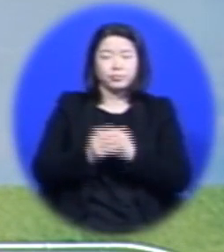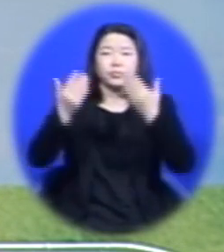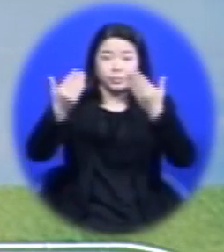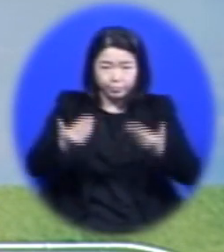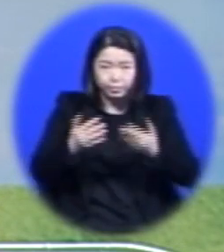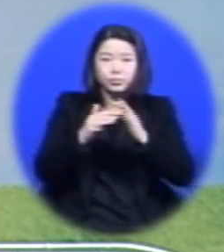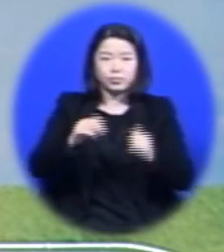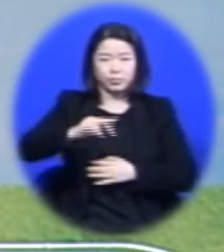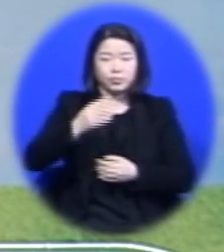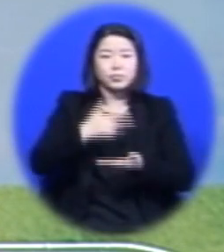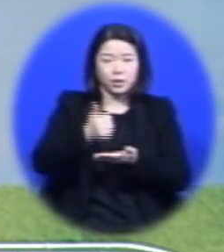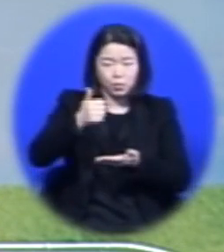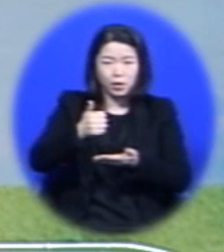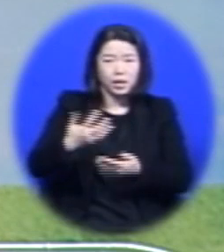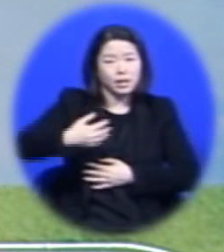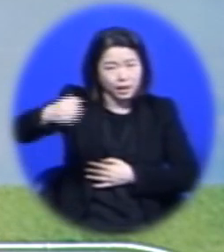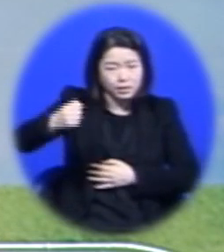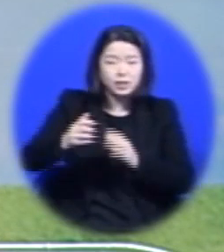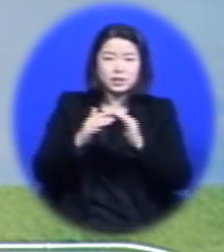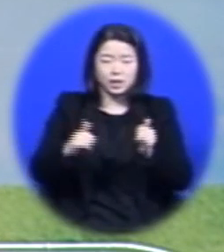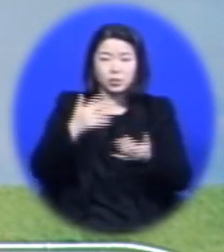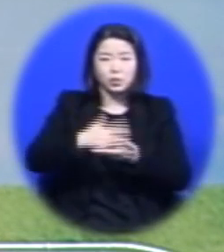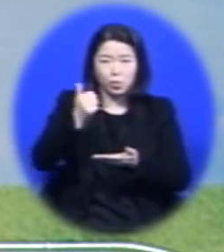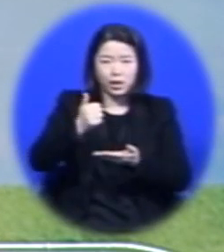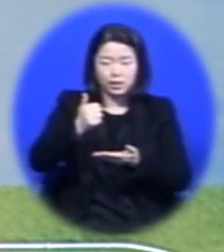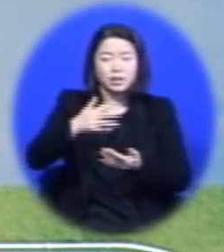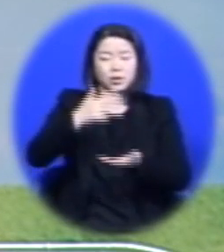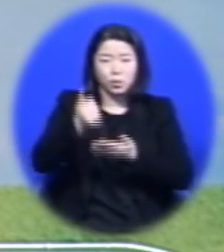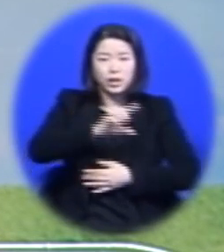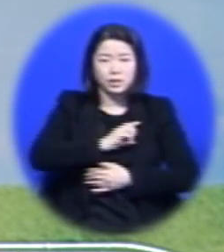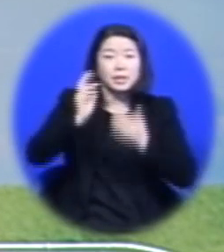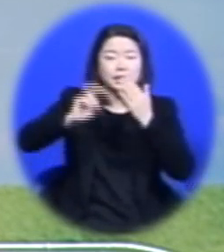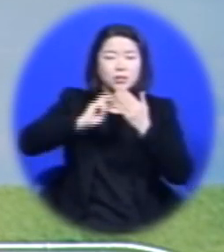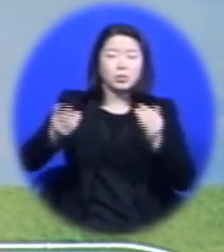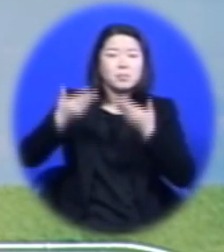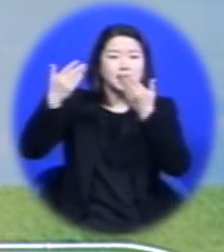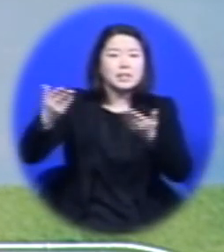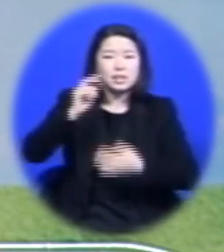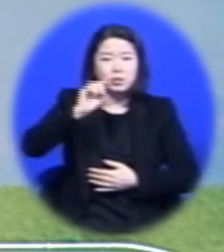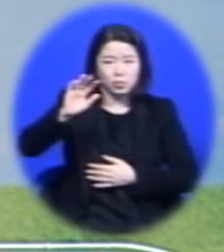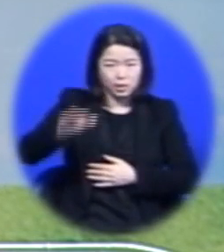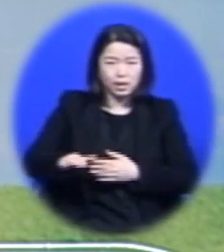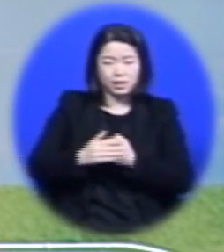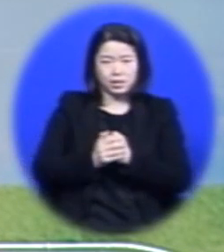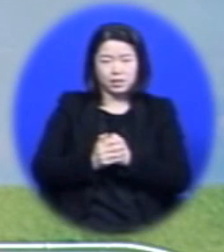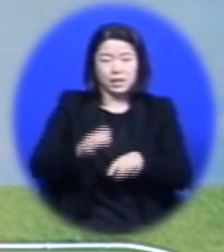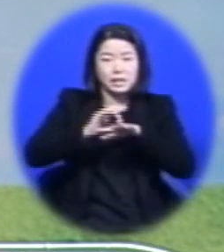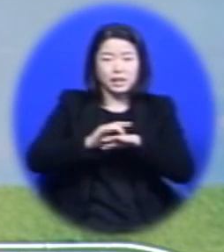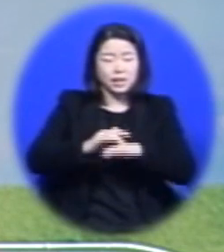주신 자도 여 아시오 취하신 자도 여호와 신이 여호와의 이름이 찬송을 받으실 지보다 사탄이